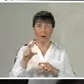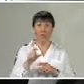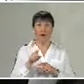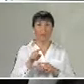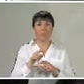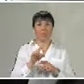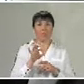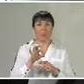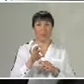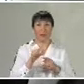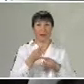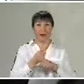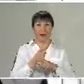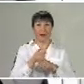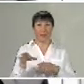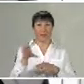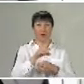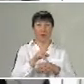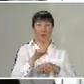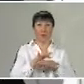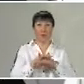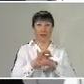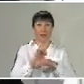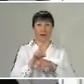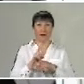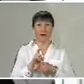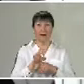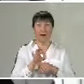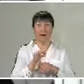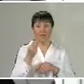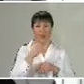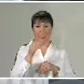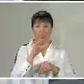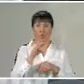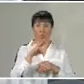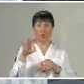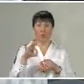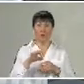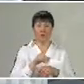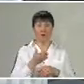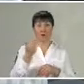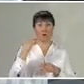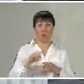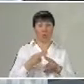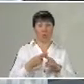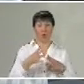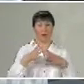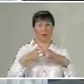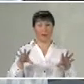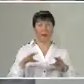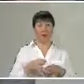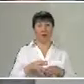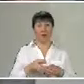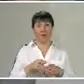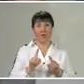всемирной паутине яркий слоган минимум знаков и качественное фото всего этого не было в нашей молодости подмечает новое поколение